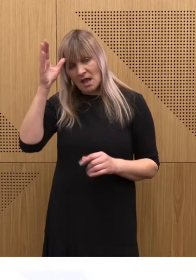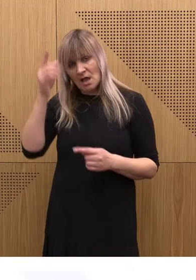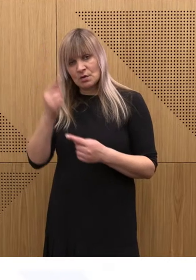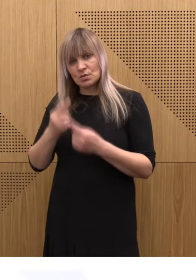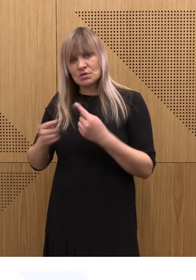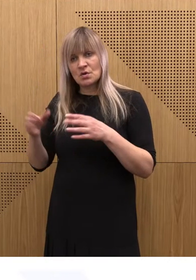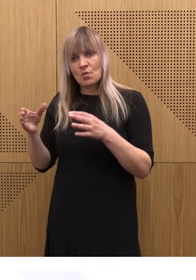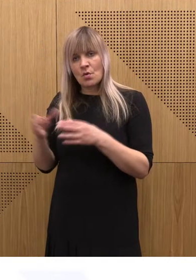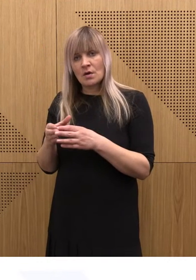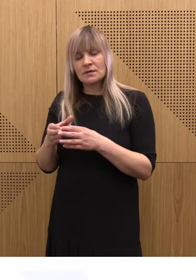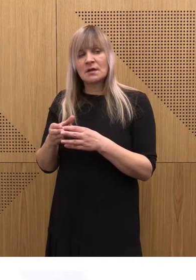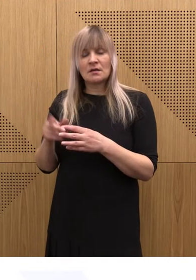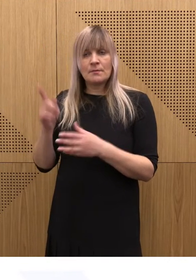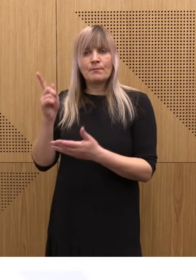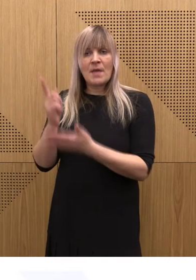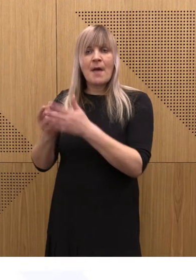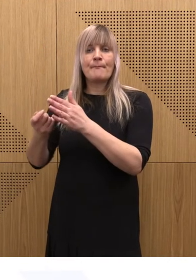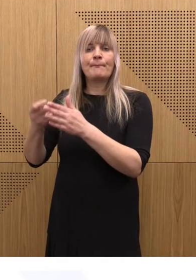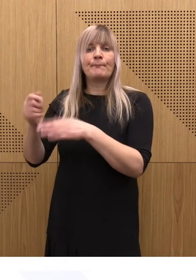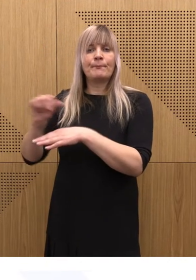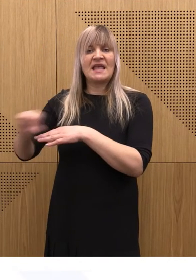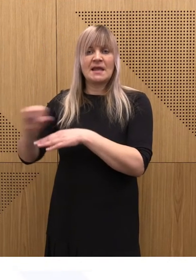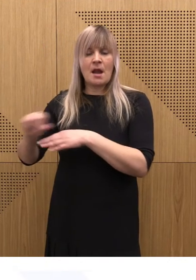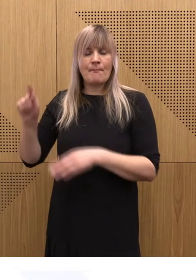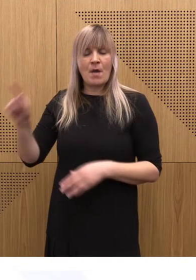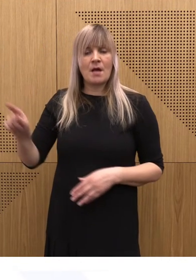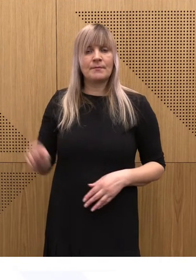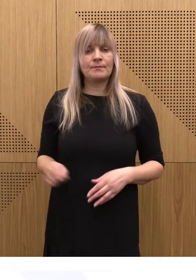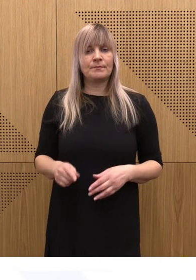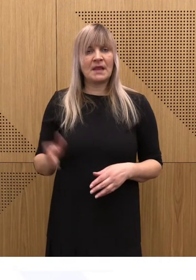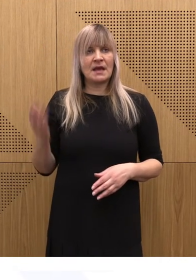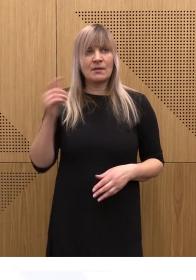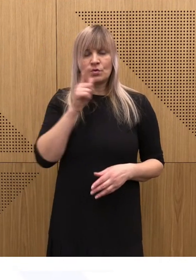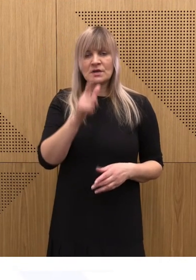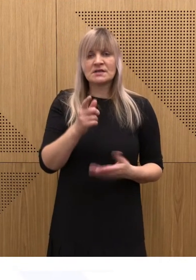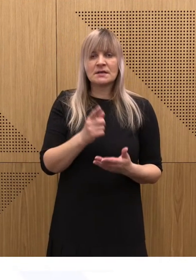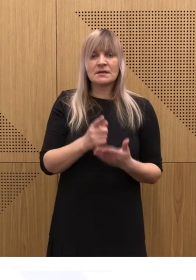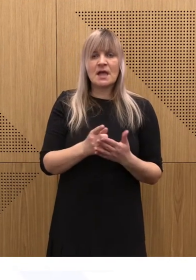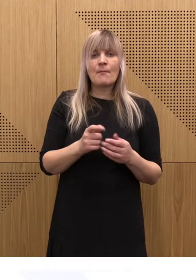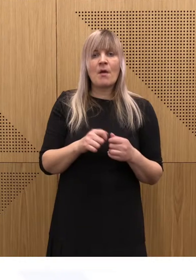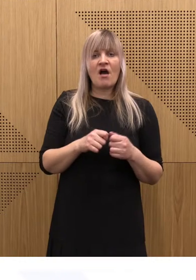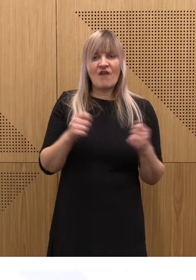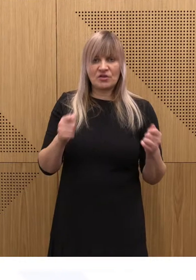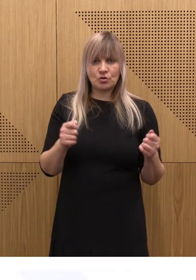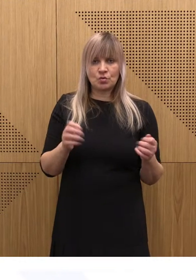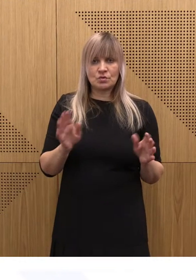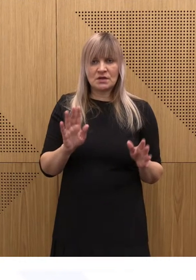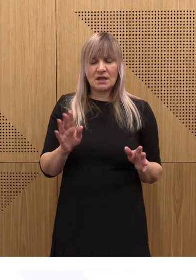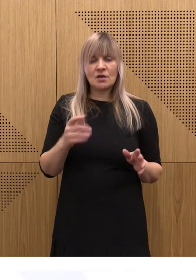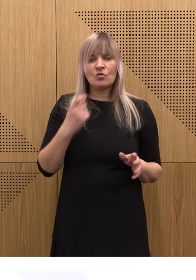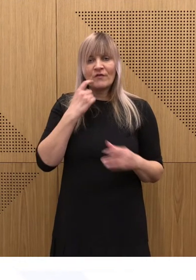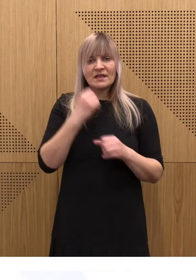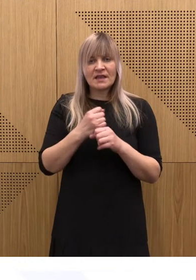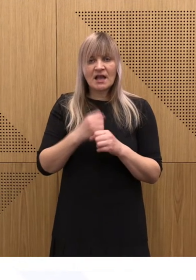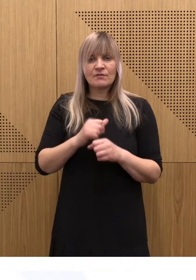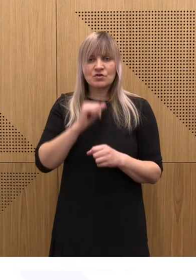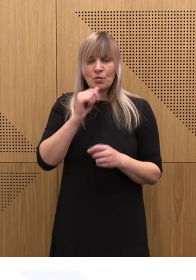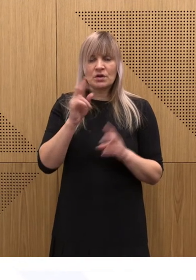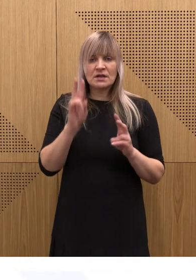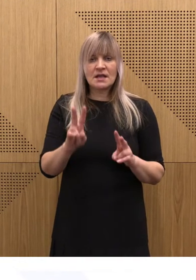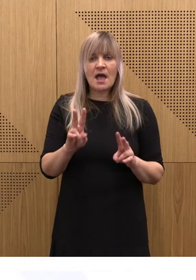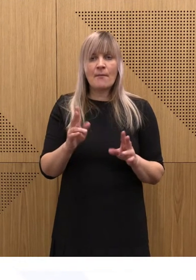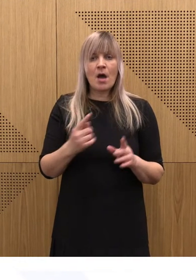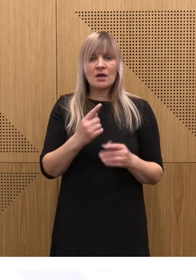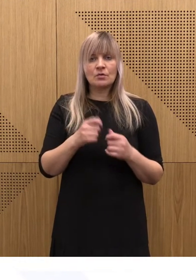sport ja huvitegevus on need kohad, mida tuleb piirata. Ja enne viitasite, et jääb jätkuvalt avatuks tegelikult huvitegevuses ja spordis ja avatuks jääb siiski